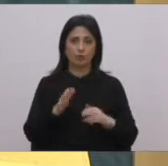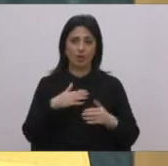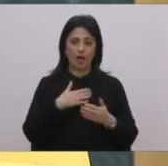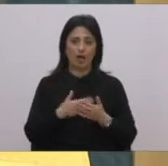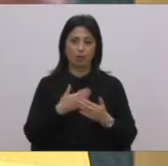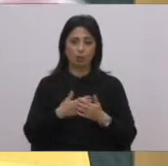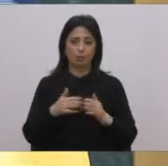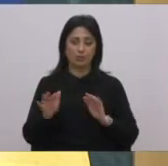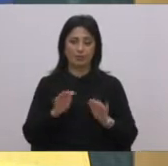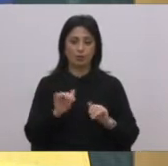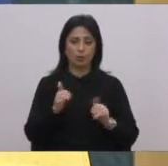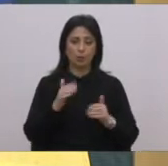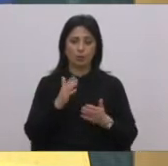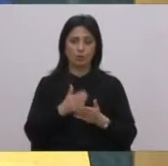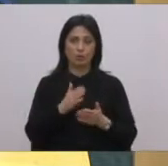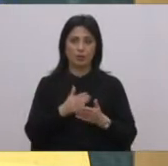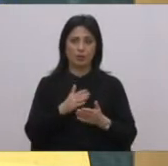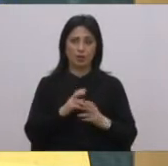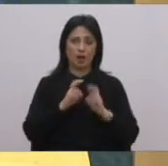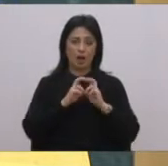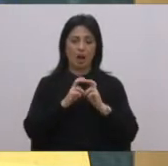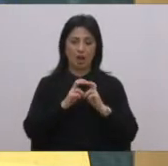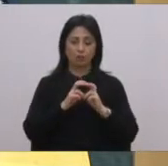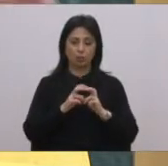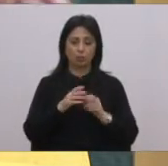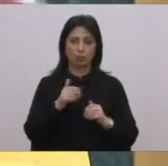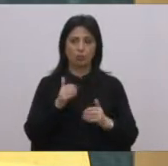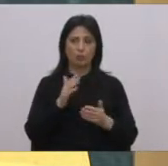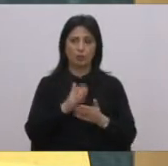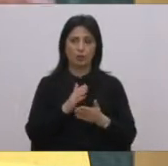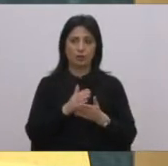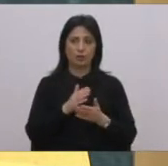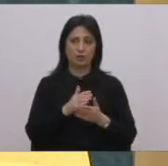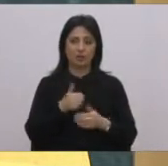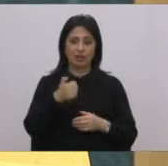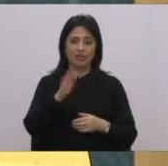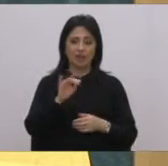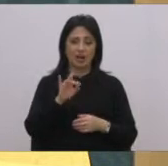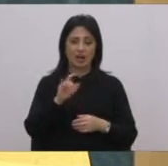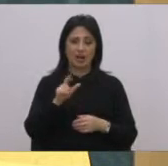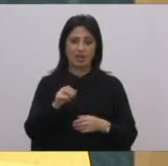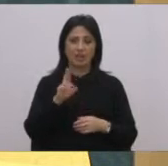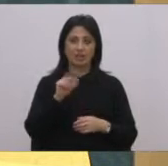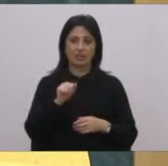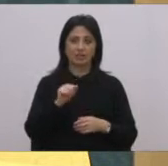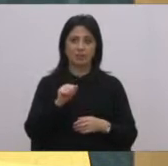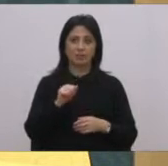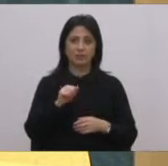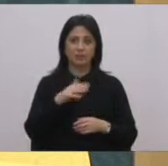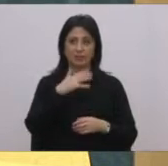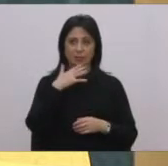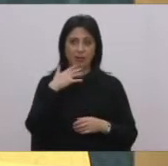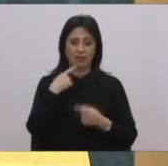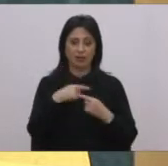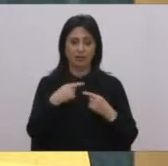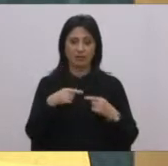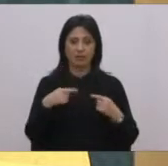აქტიურად მიმდინარეობს, როგორც არის ხაშური, როგორც არის Quareli, da, mravali,